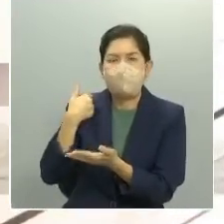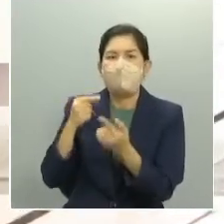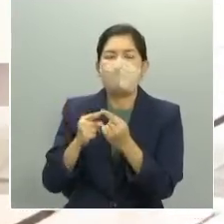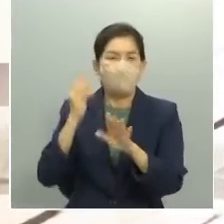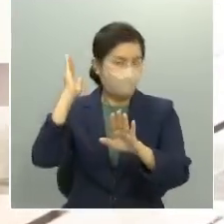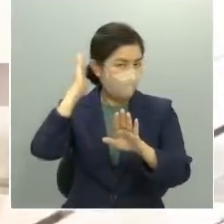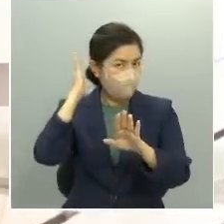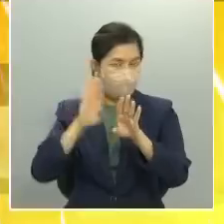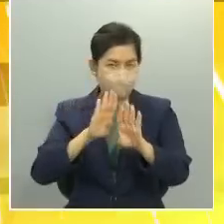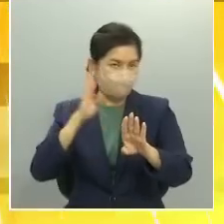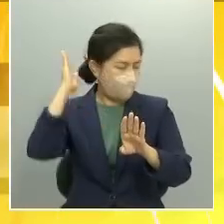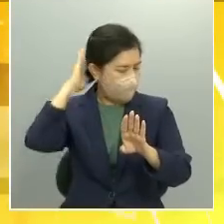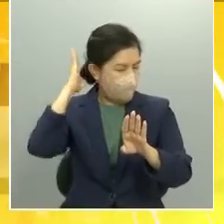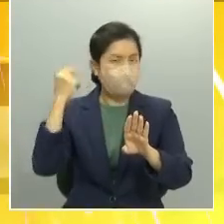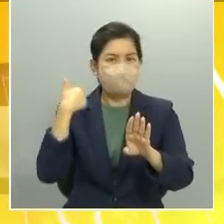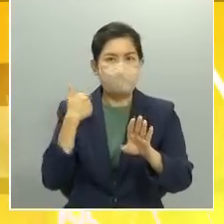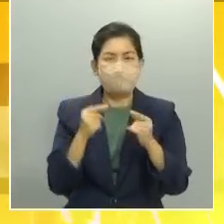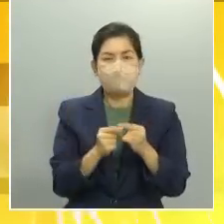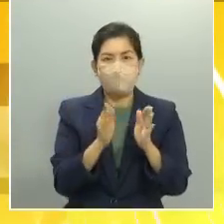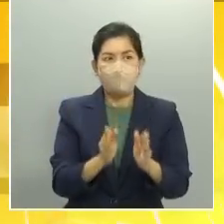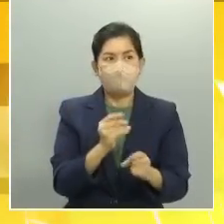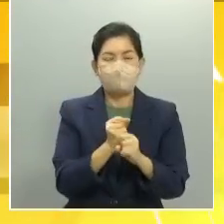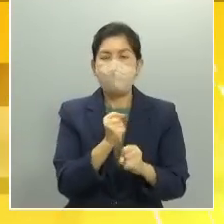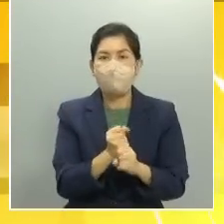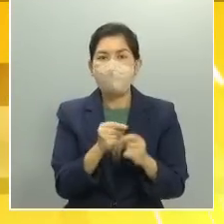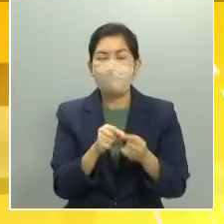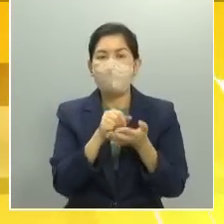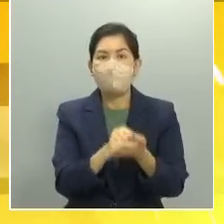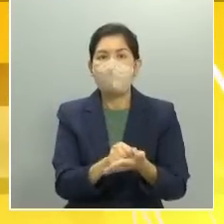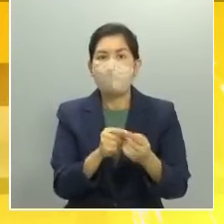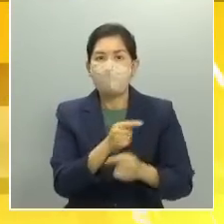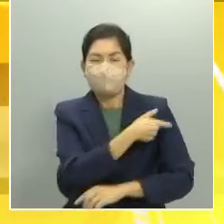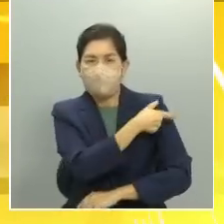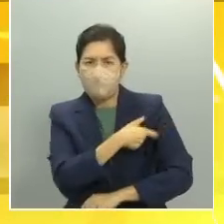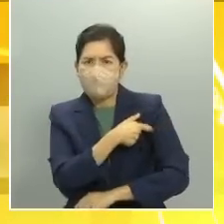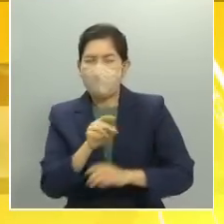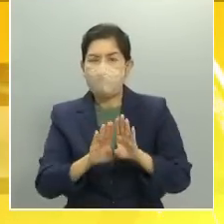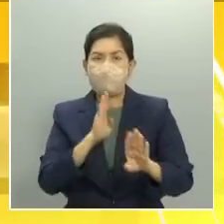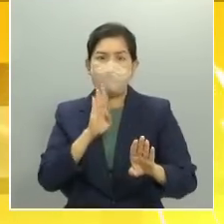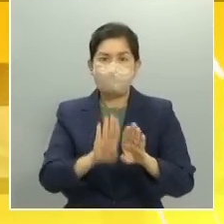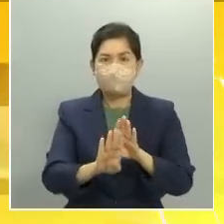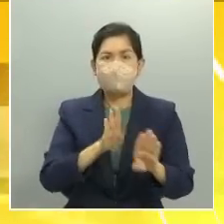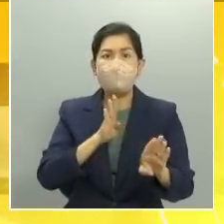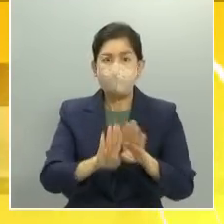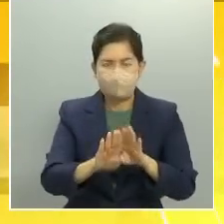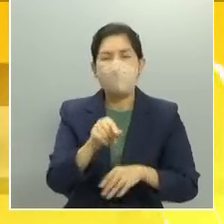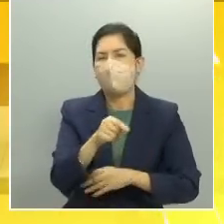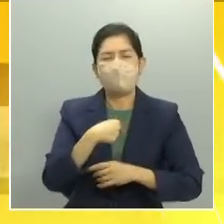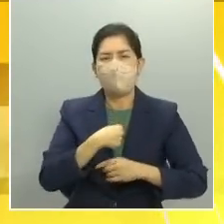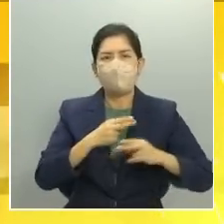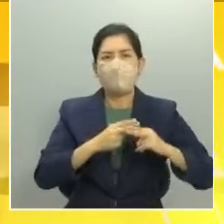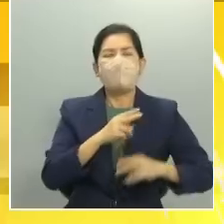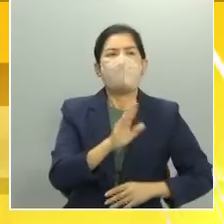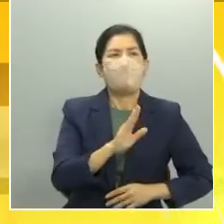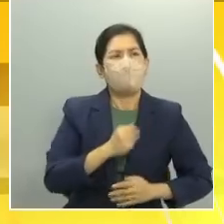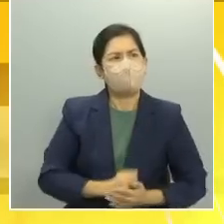ตูให้ไม่สามารถเปิดปิดประตูเองได ้นั่นไง แล้วน้องตั้งข้อสังเกตด้วยค่ะว่าวันเกิดเหตุจากที่ดูในคลิปวิดีโอทำไ